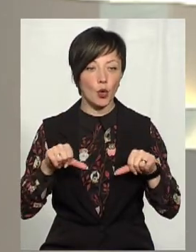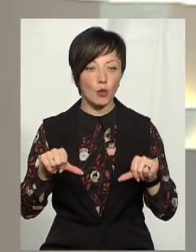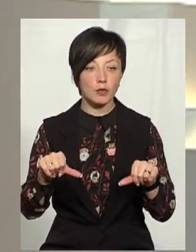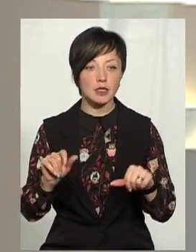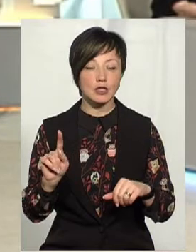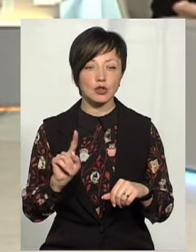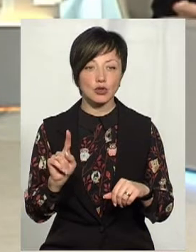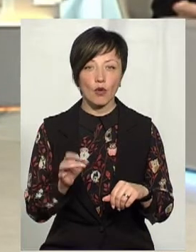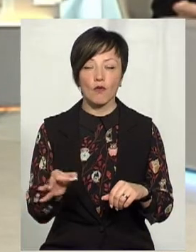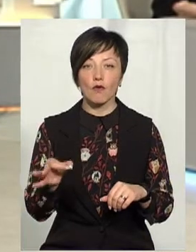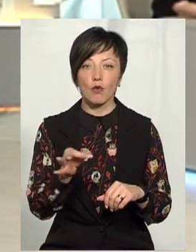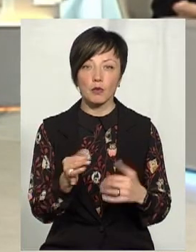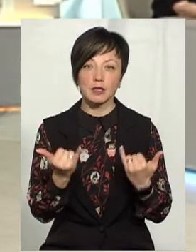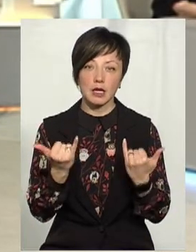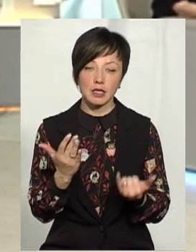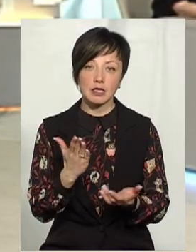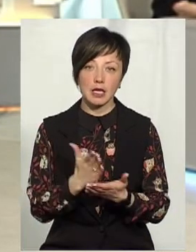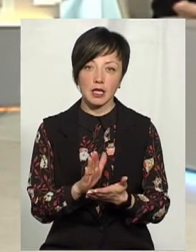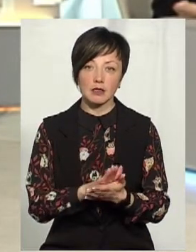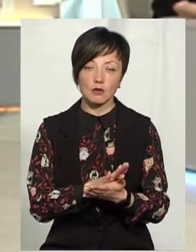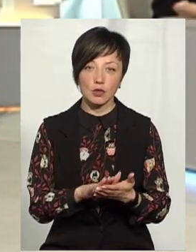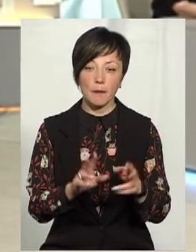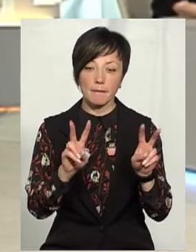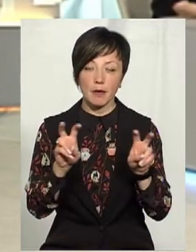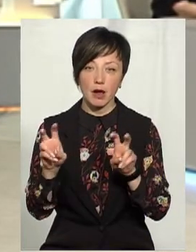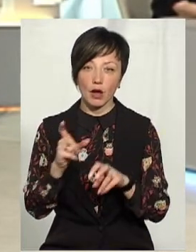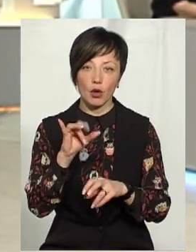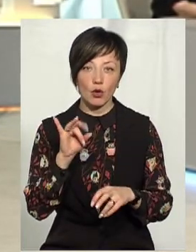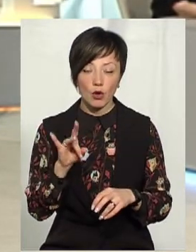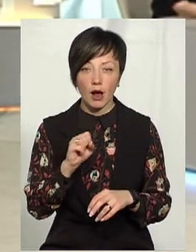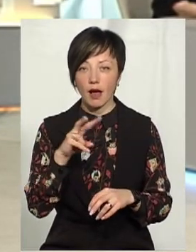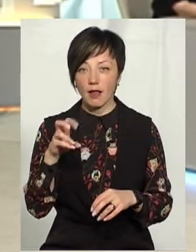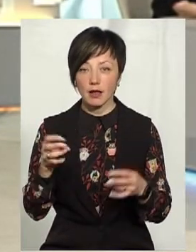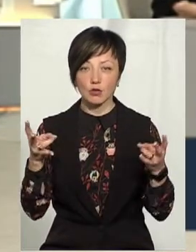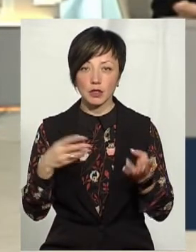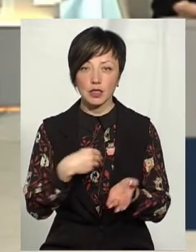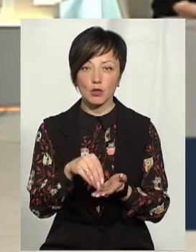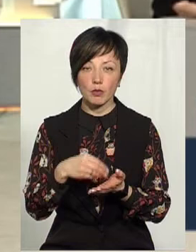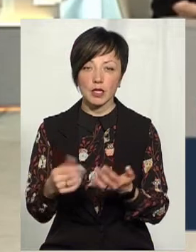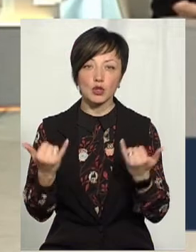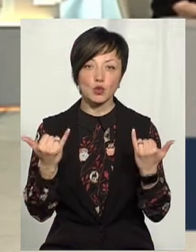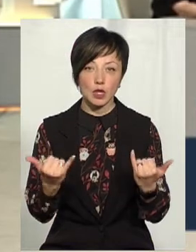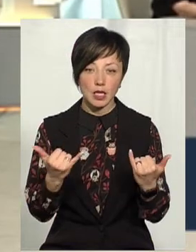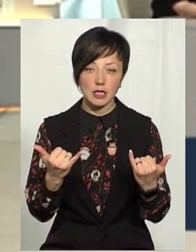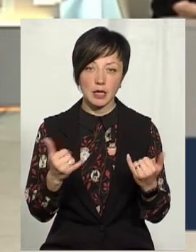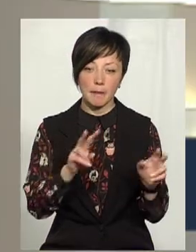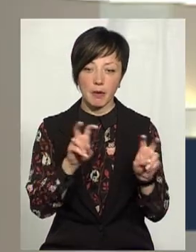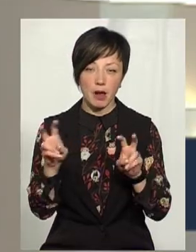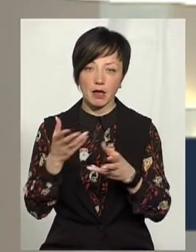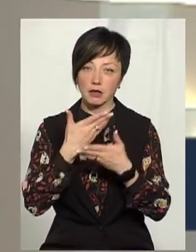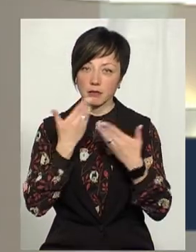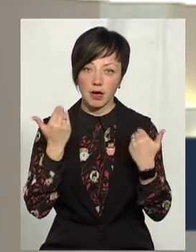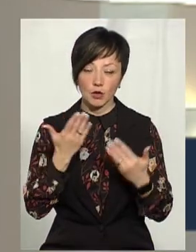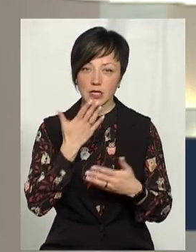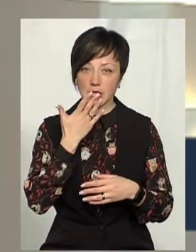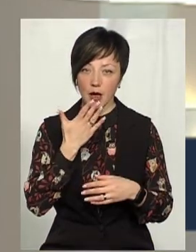комісії, що в області наразі є дезінфікуючі препарати на основі хлору, проте необхідно закупити сучасні препарати, які не